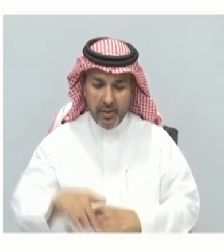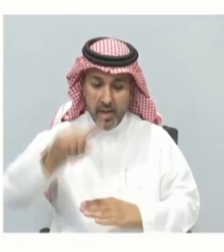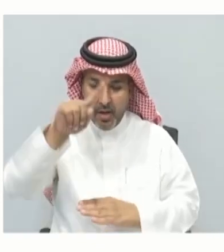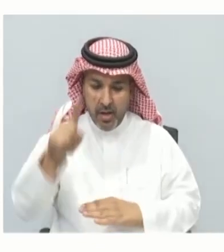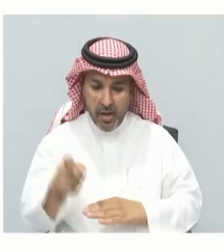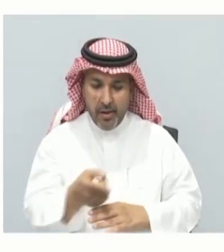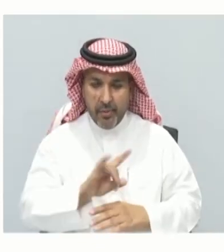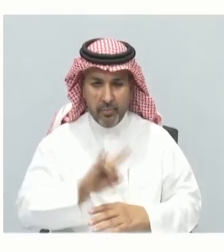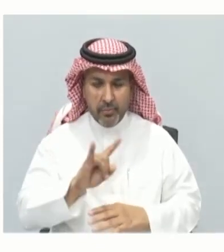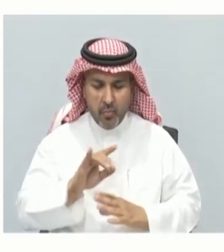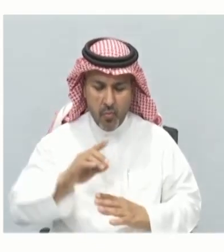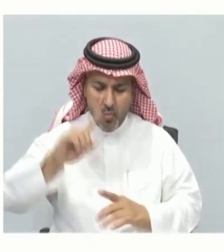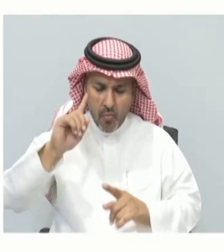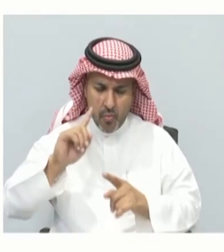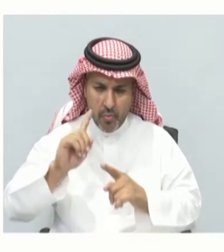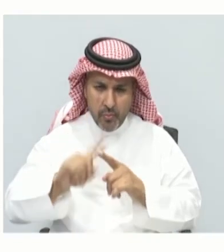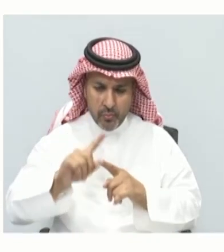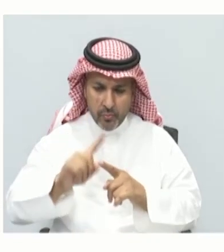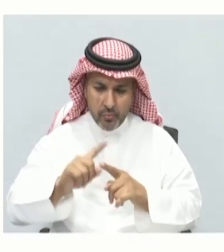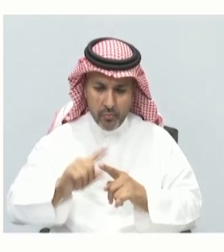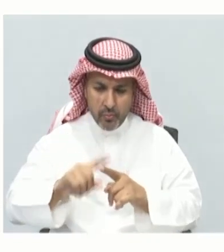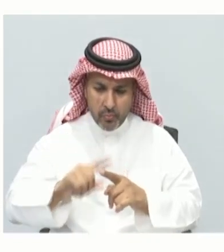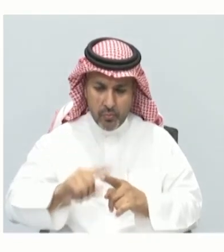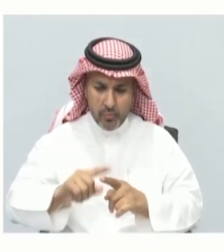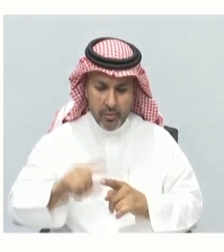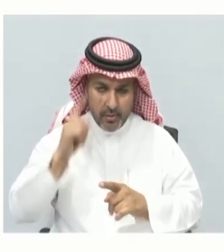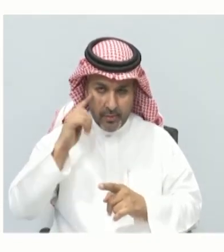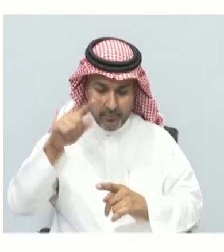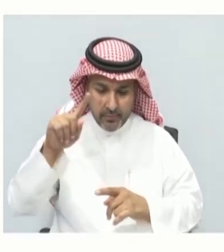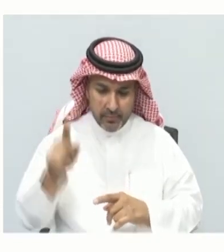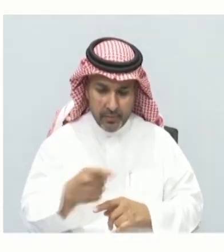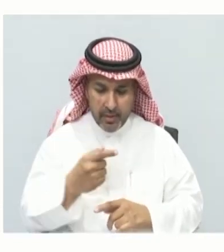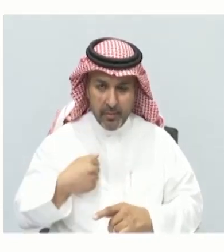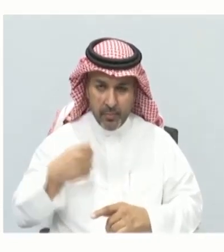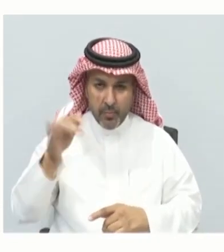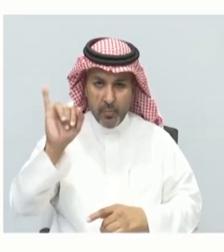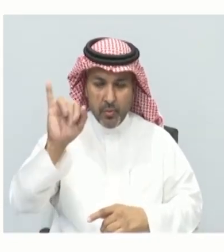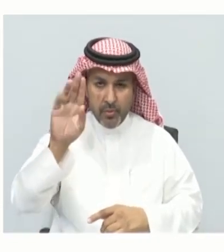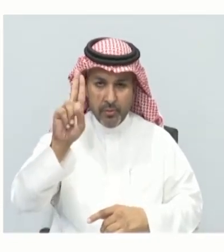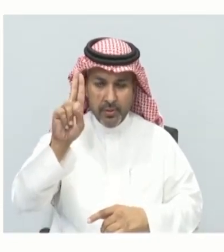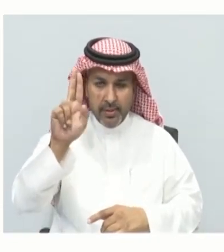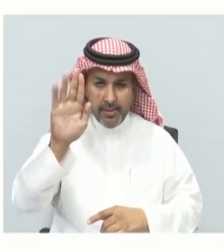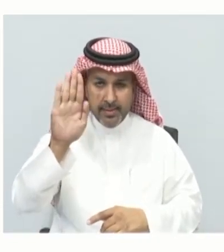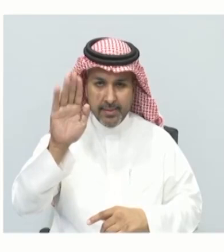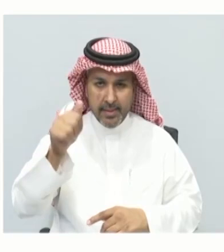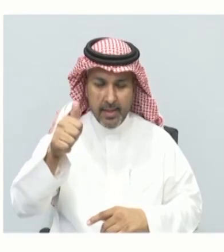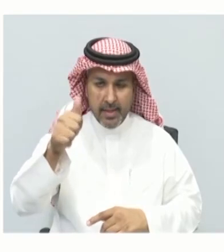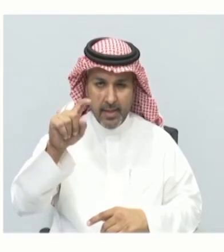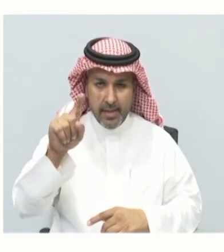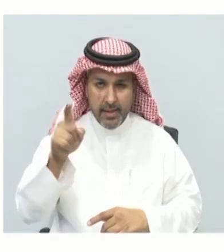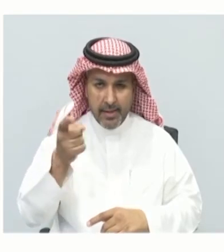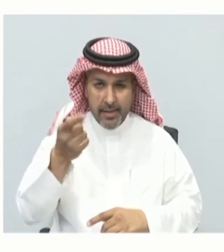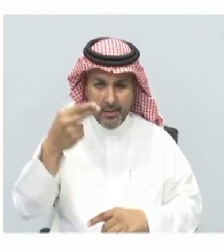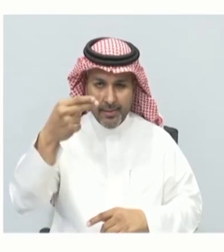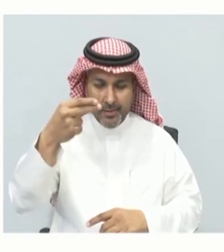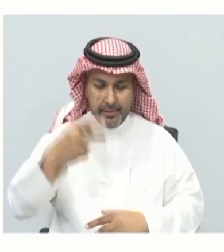يدل على ان الحركه ماذا ممتاز منتظمه بينما ظهور نقاط موزعه بشكل غير منتظم مثل ما رايناها في الحاله